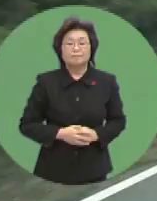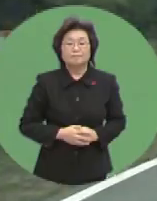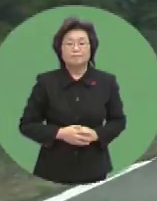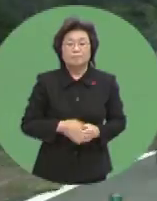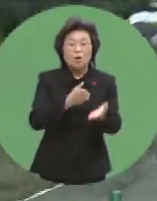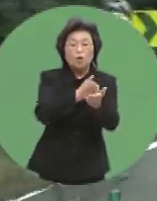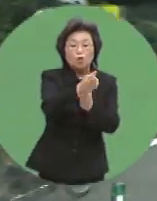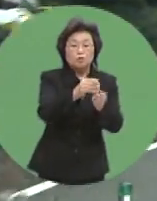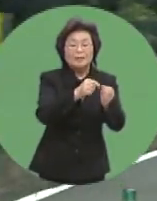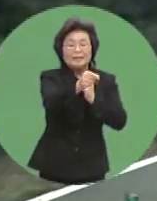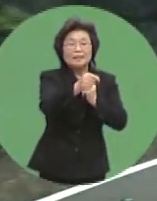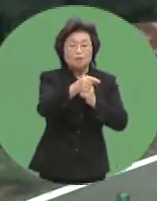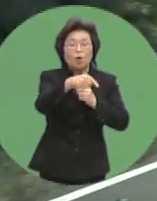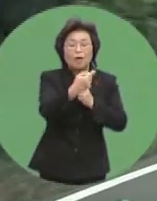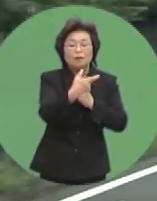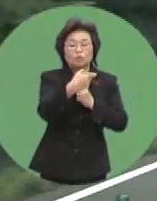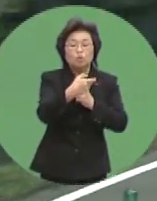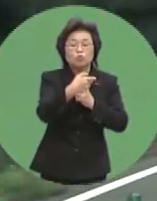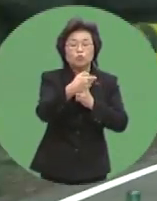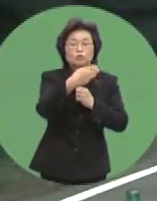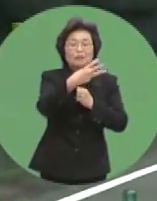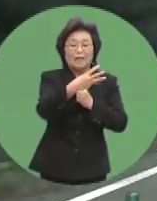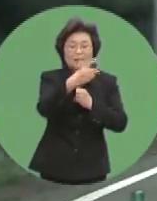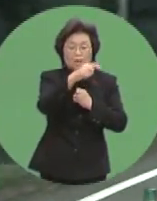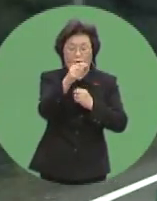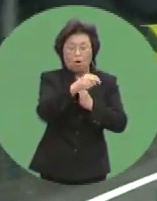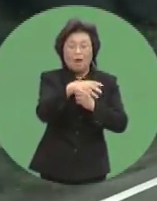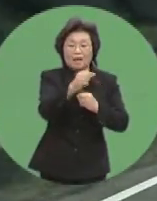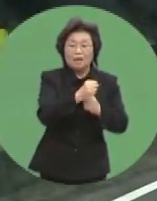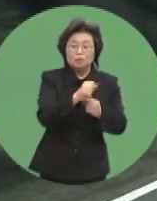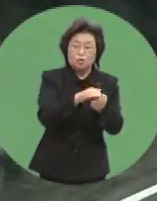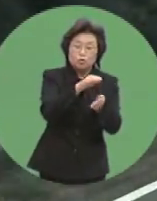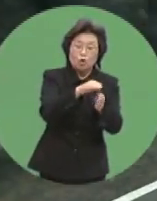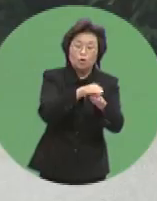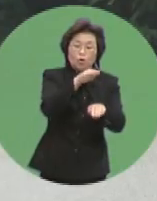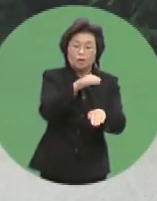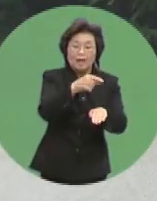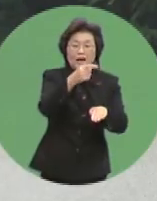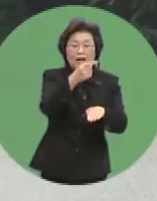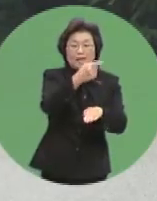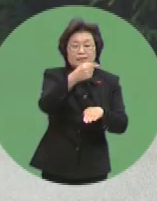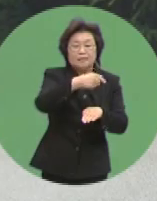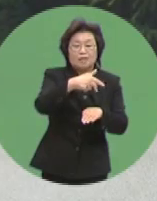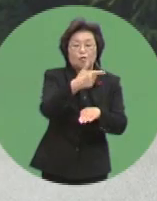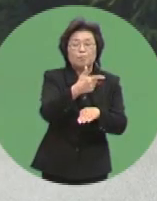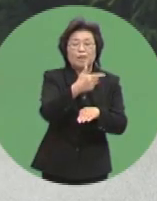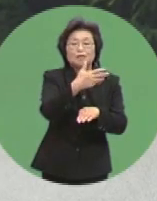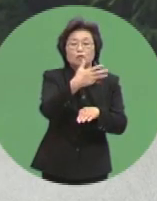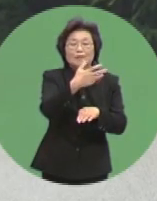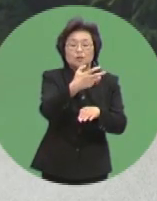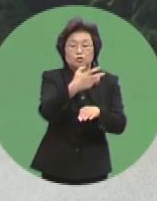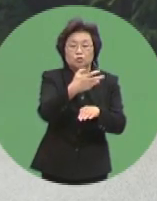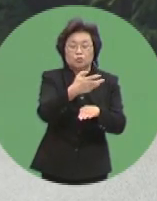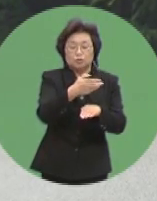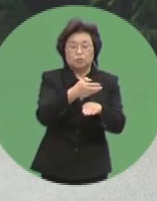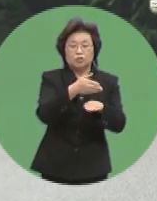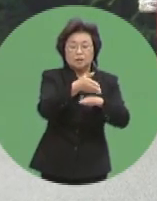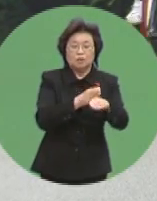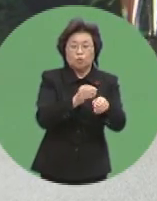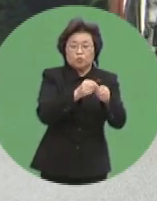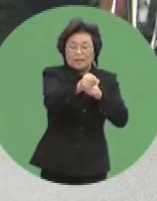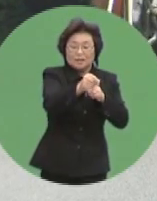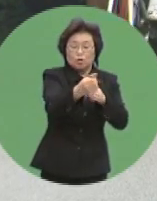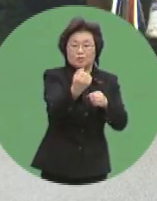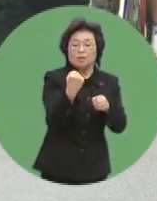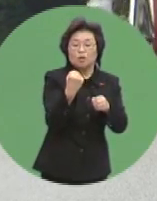コースは全長163キロ、獲得標高差1680メートル、四国最長最強を誇